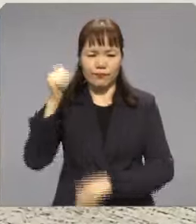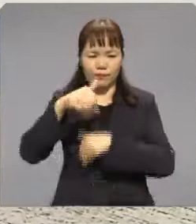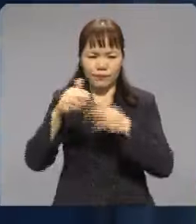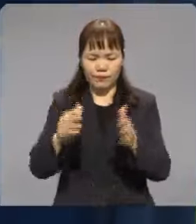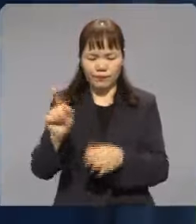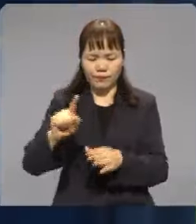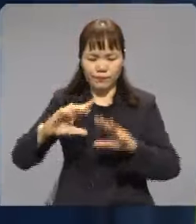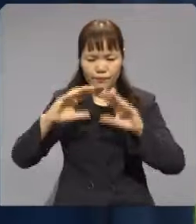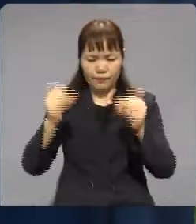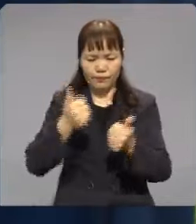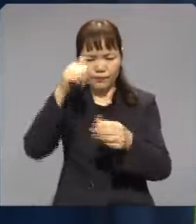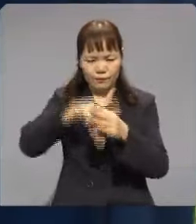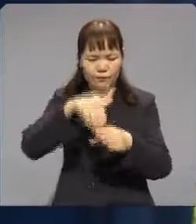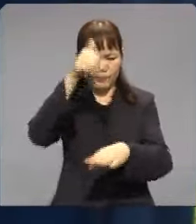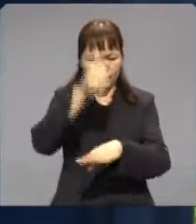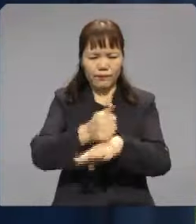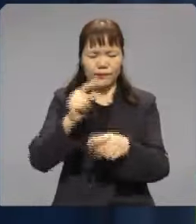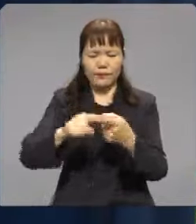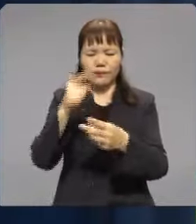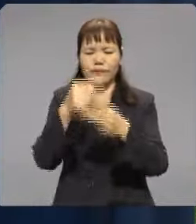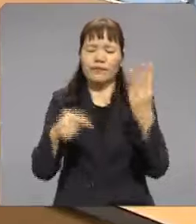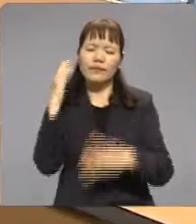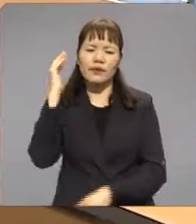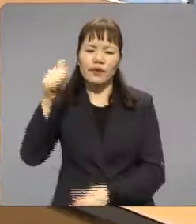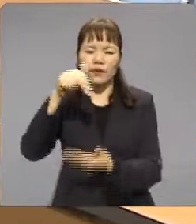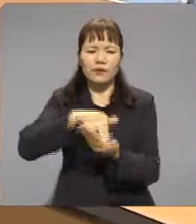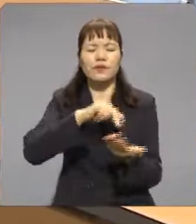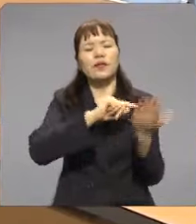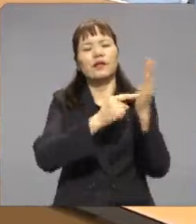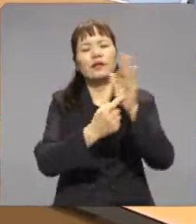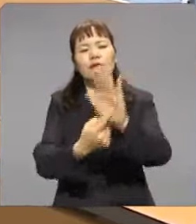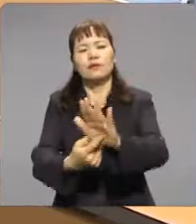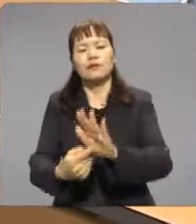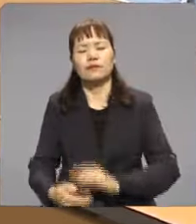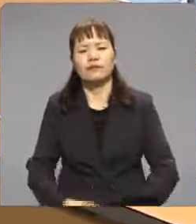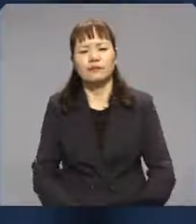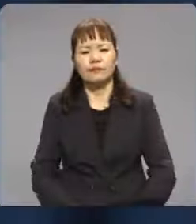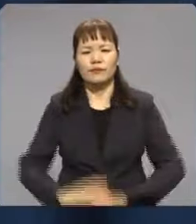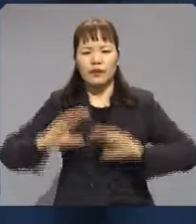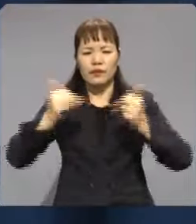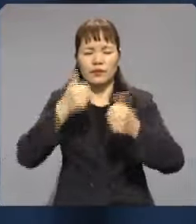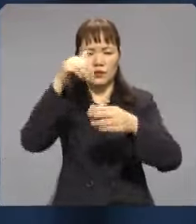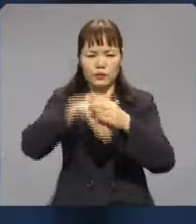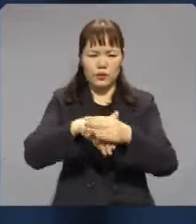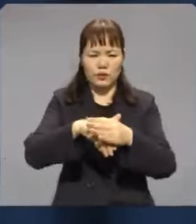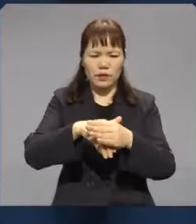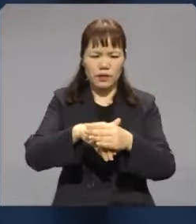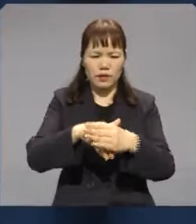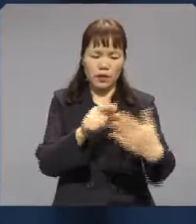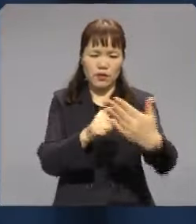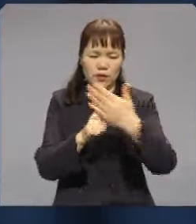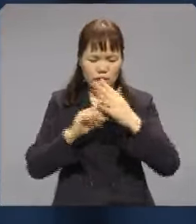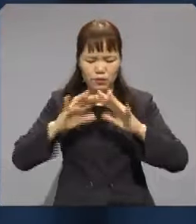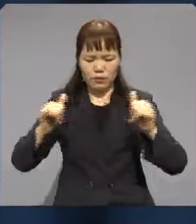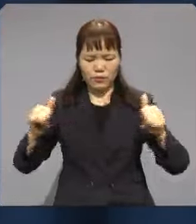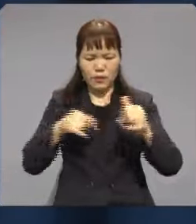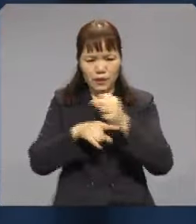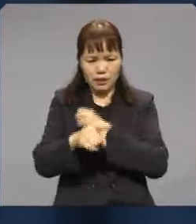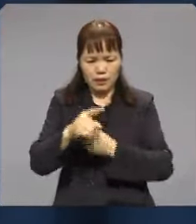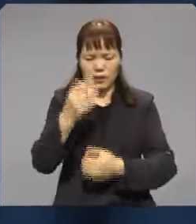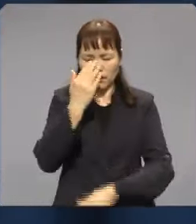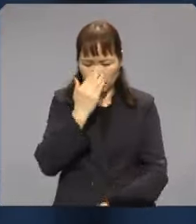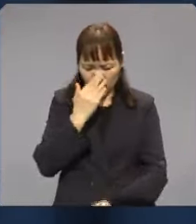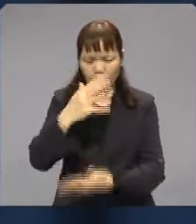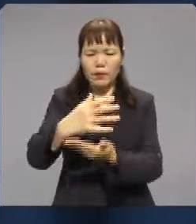대통령실은 총선 결과에 대한 윤석열 대통령의 입장을 전했습니다. 총선에서 나타난 국민의 뜻을 겸허히